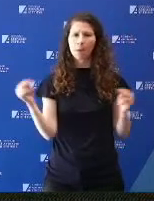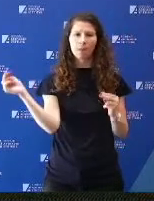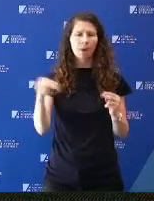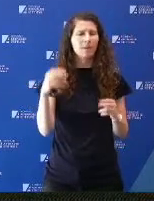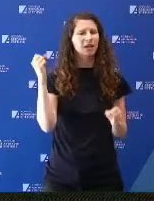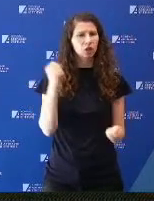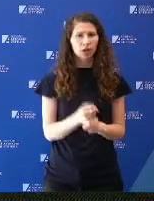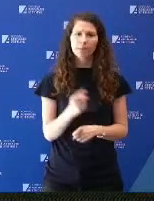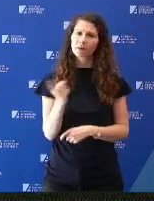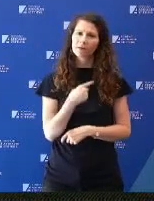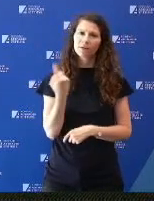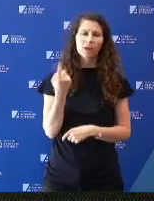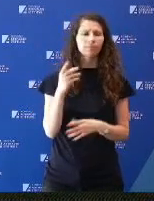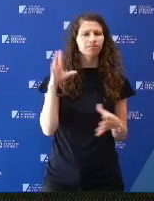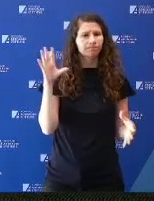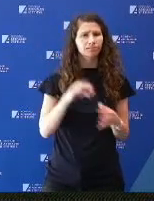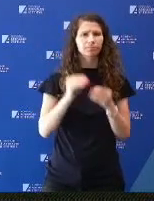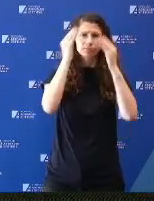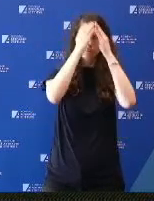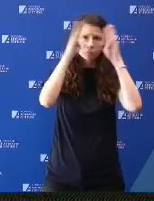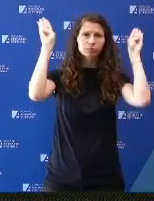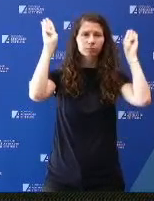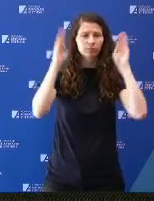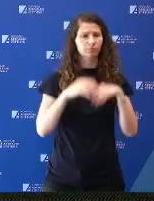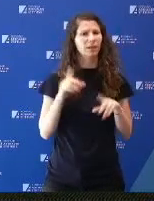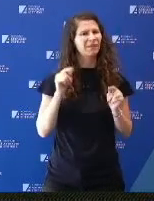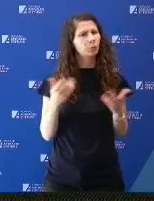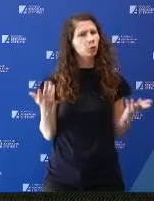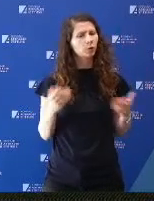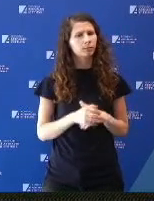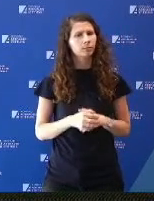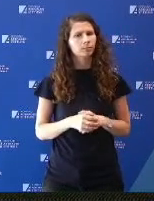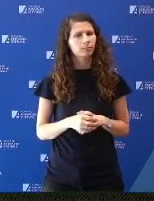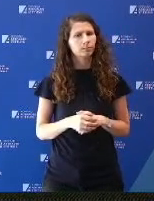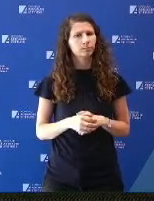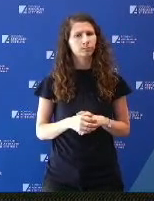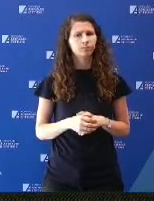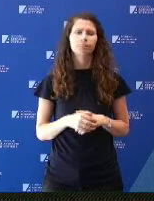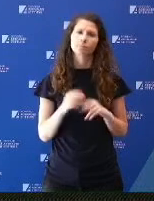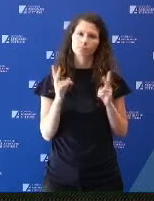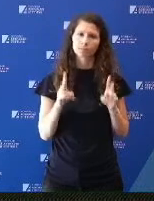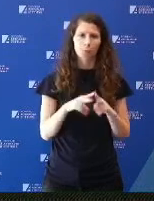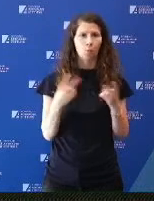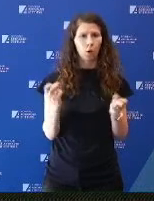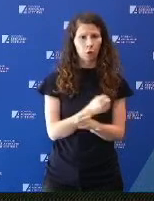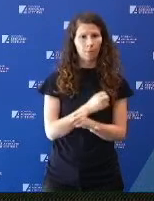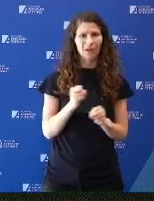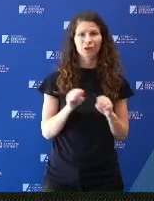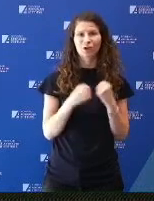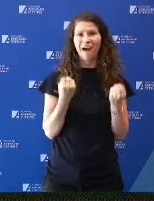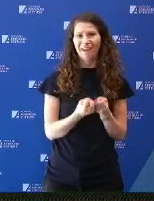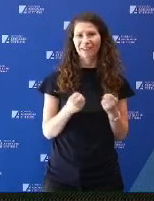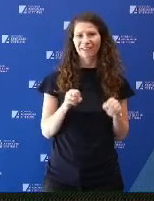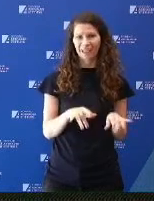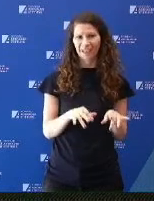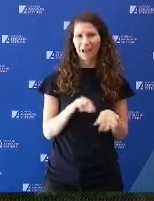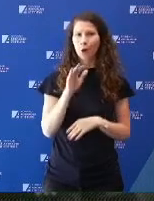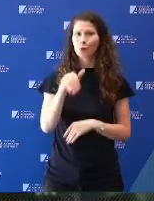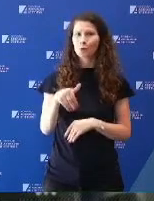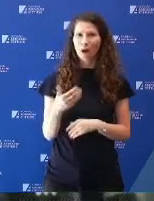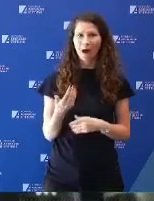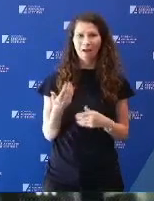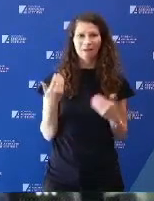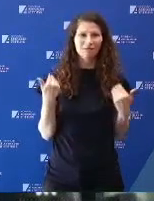Und um das ein bisschen praktischer anfassbar zu machen, wir haben tatsächlich Workshops mit den Staatssekretären gemacht zum agilen,